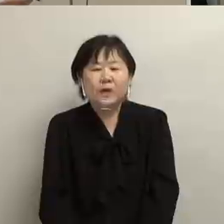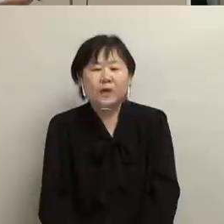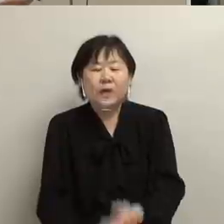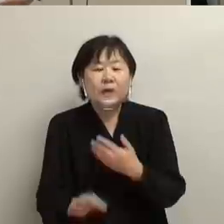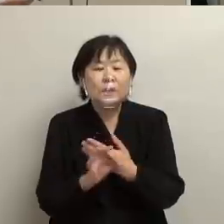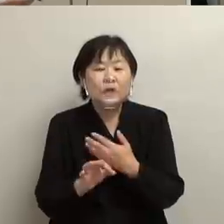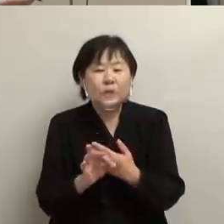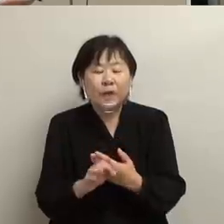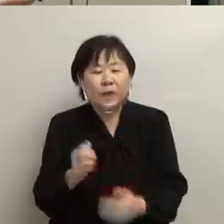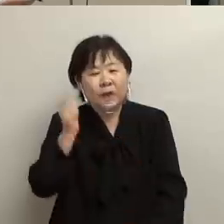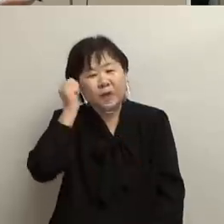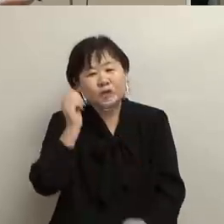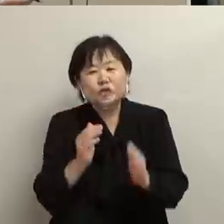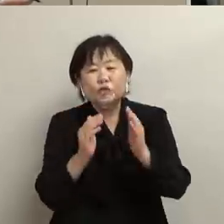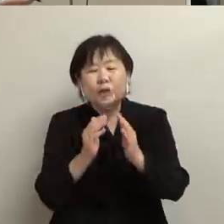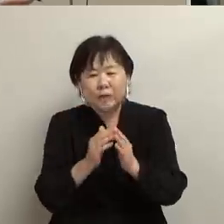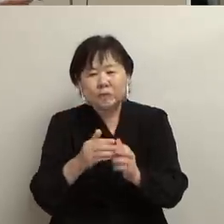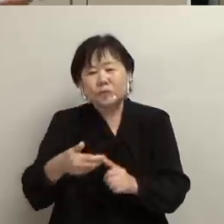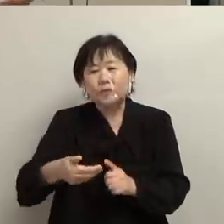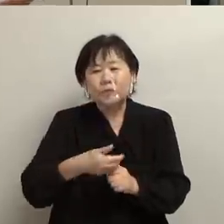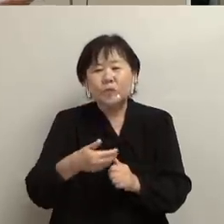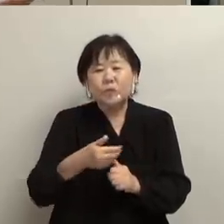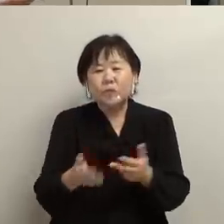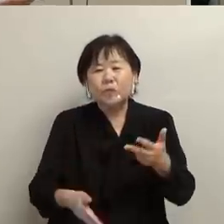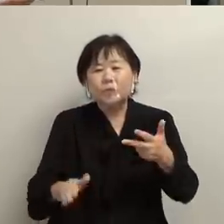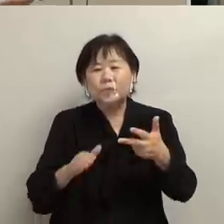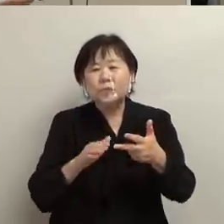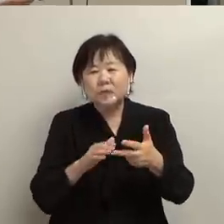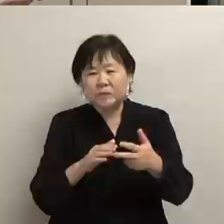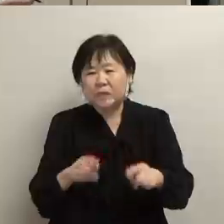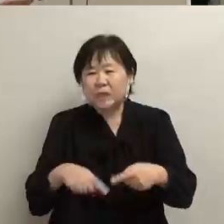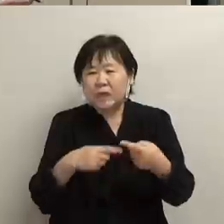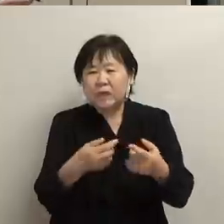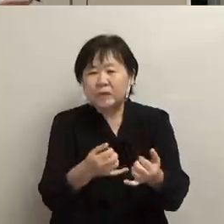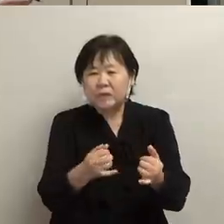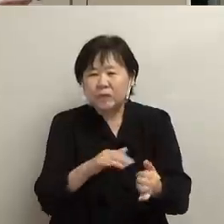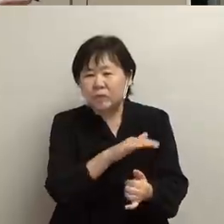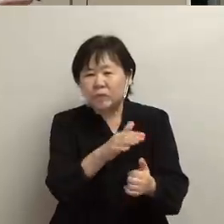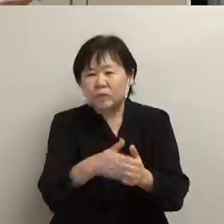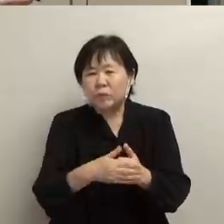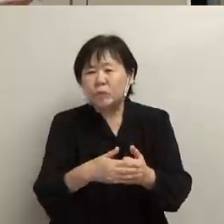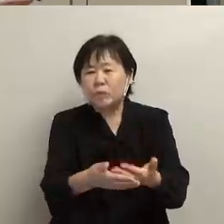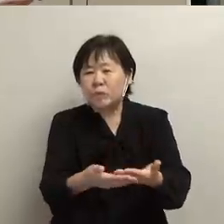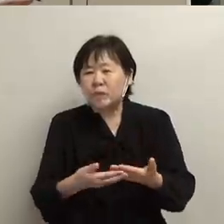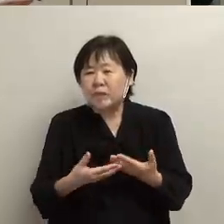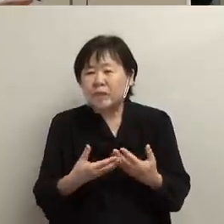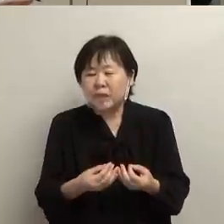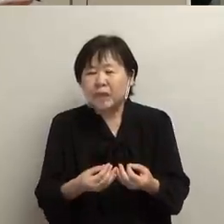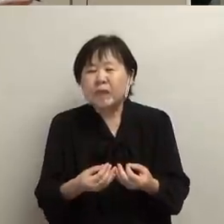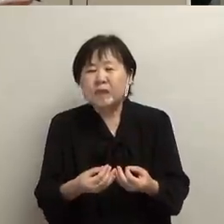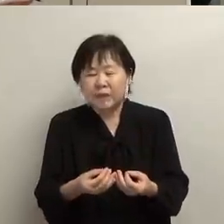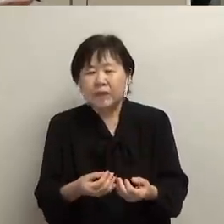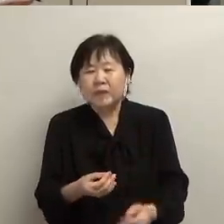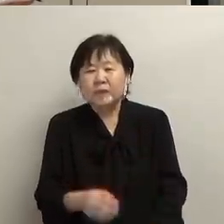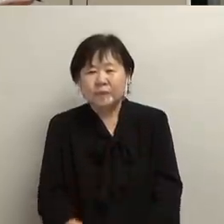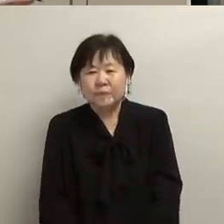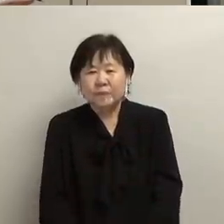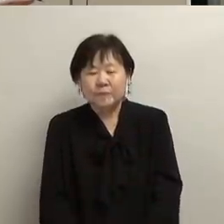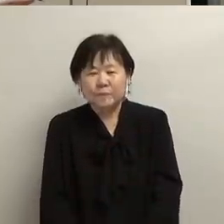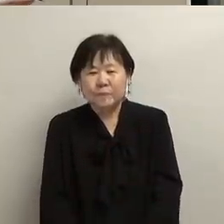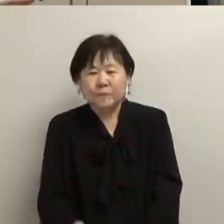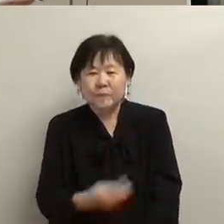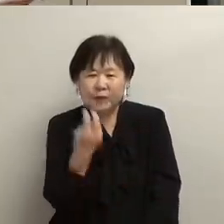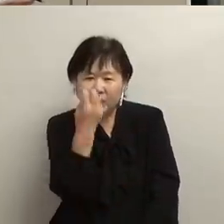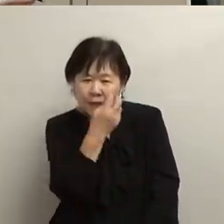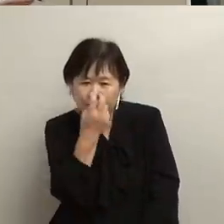例えば宿泊療養施設で療養していただいている方のご協力をいただいてですねあの国県た用語k